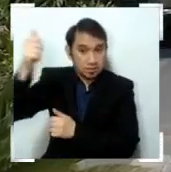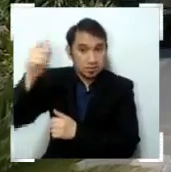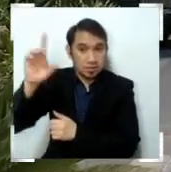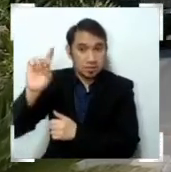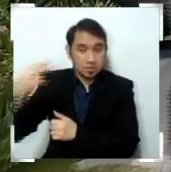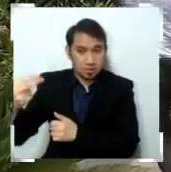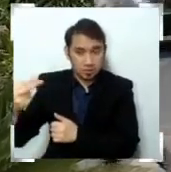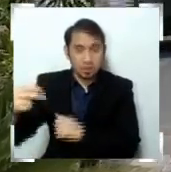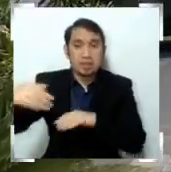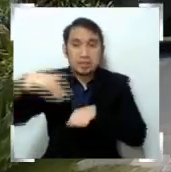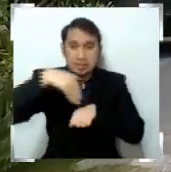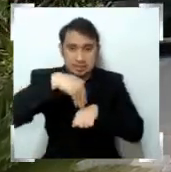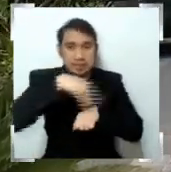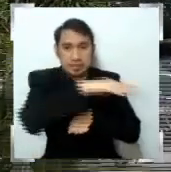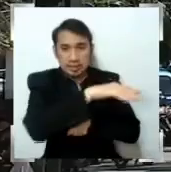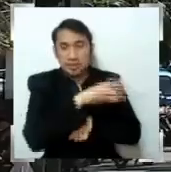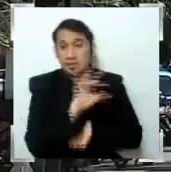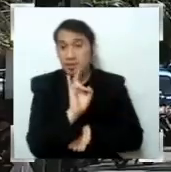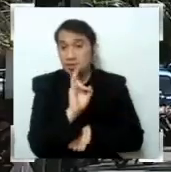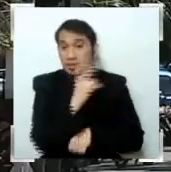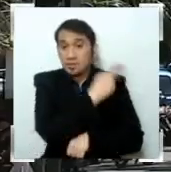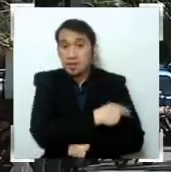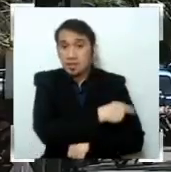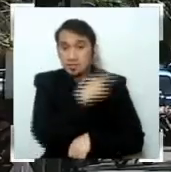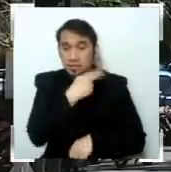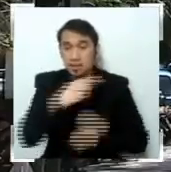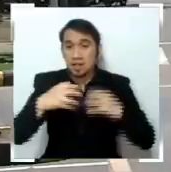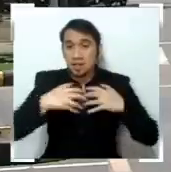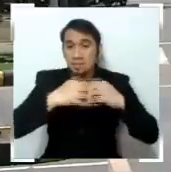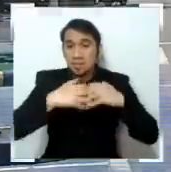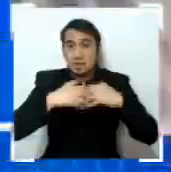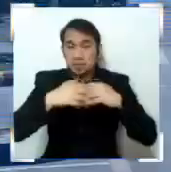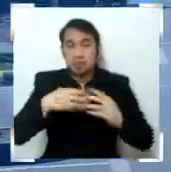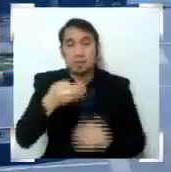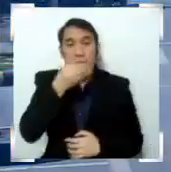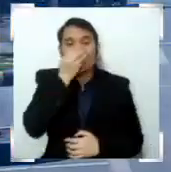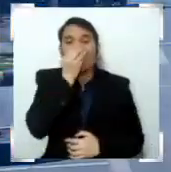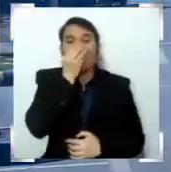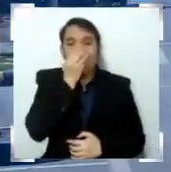our 7 hospitals, Cagayan de Oro. Ako si Sandra Aguinaldo, ang inyong saksi.